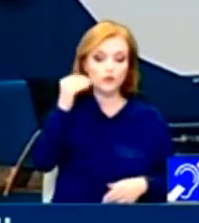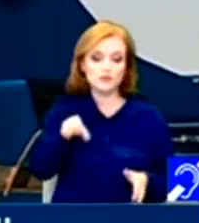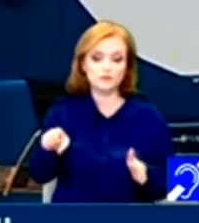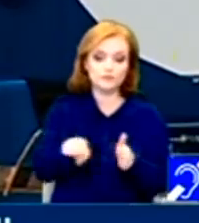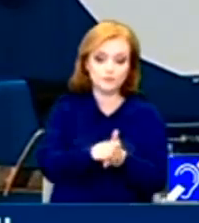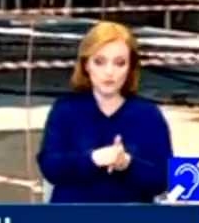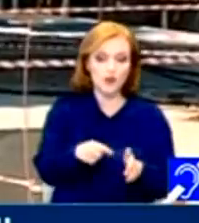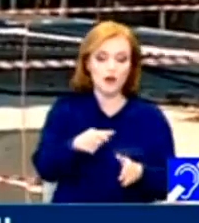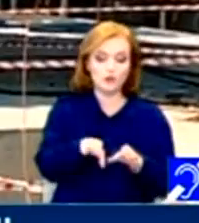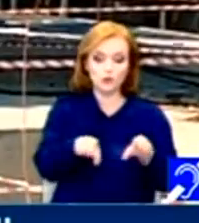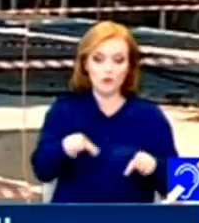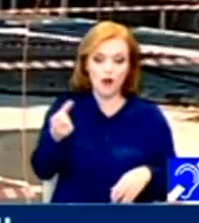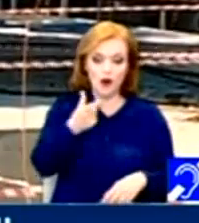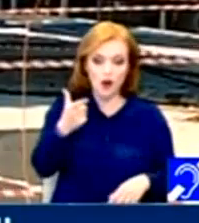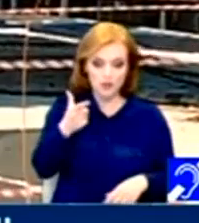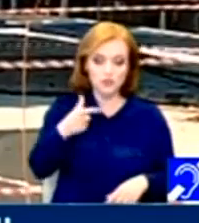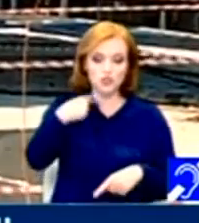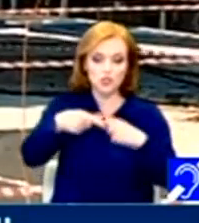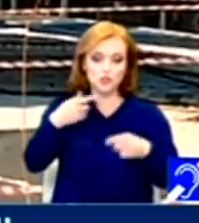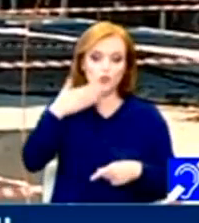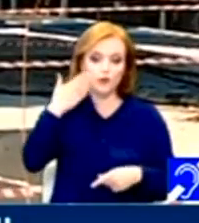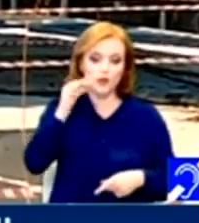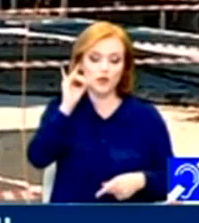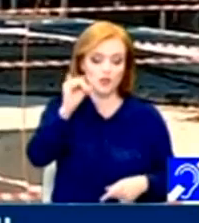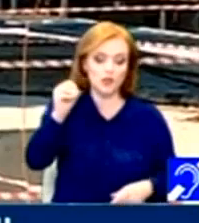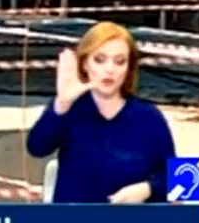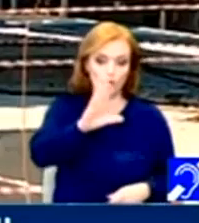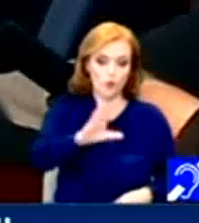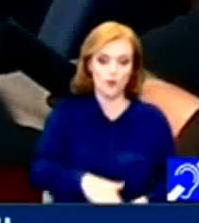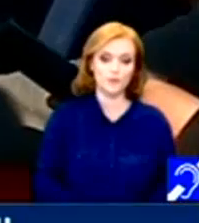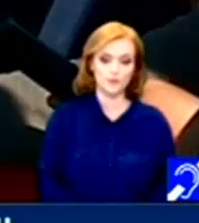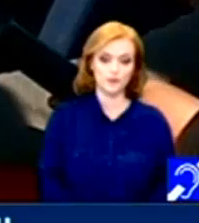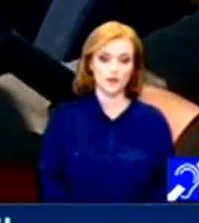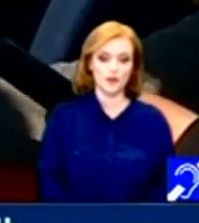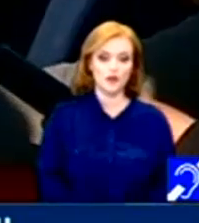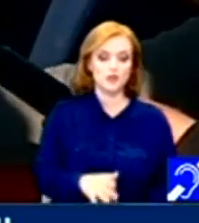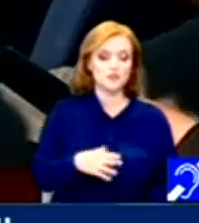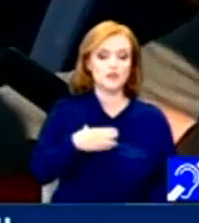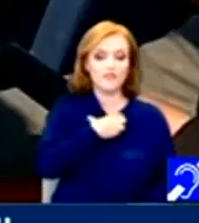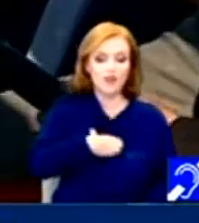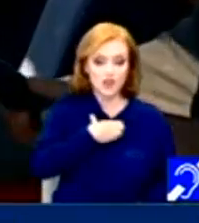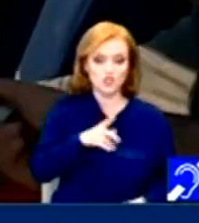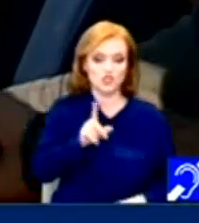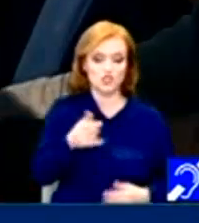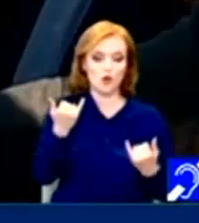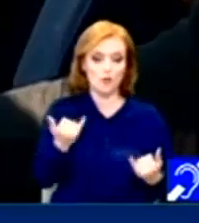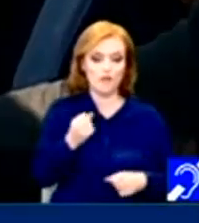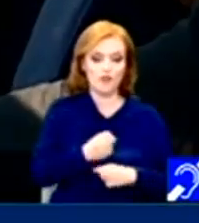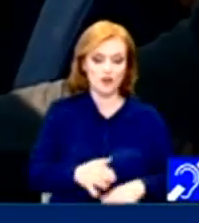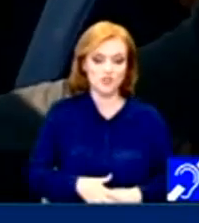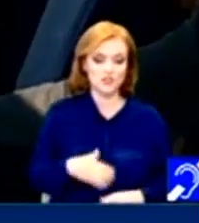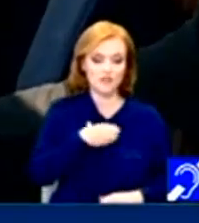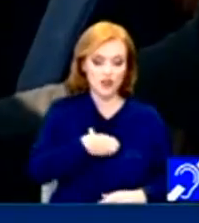din România și din întreaga Uniune Europeană. Este foarte important ce faceți, este o investiție în viitorul